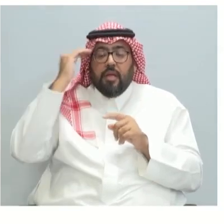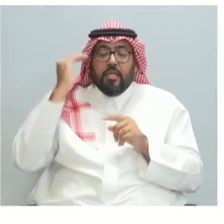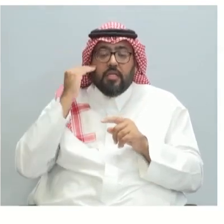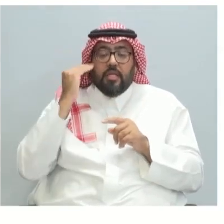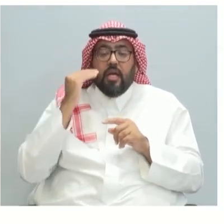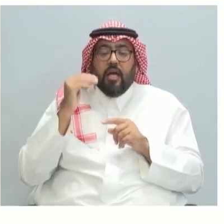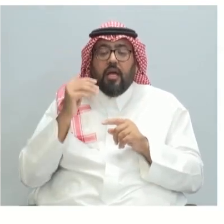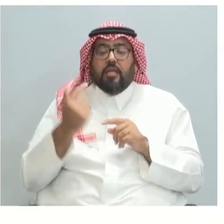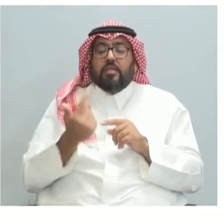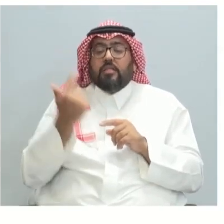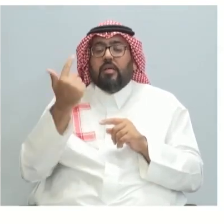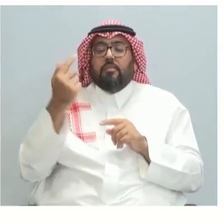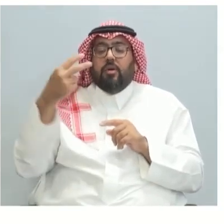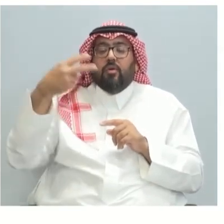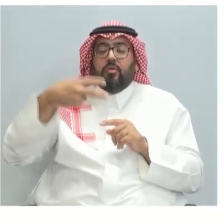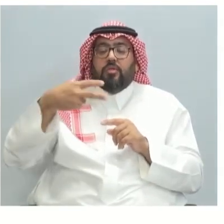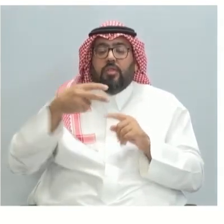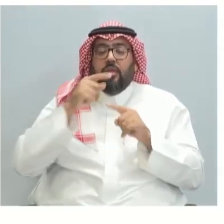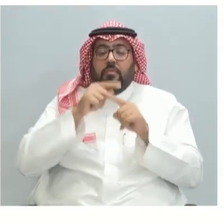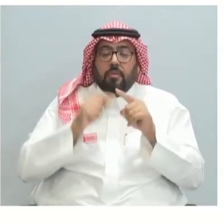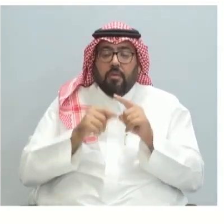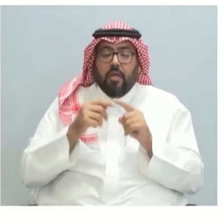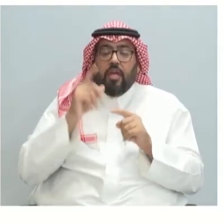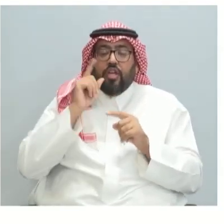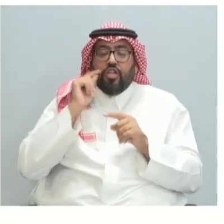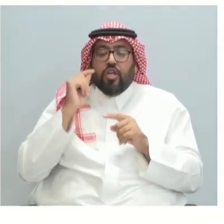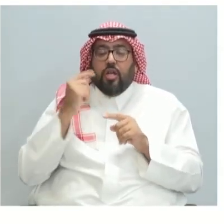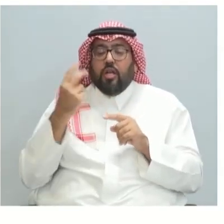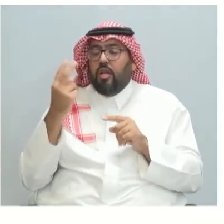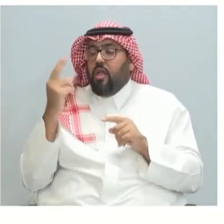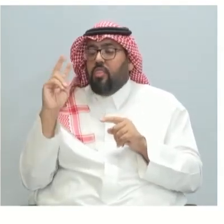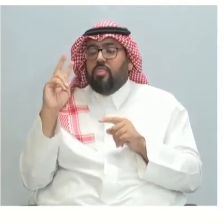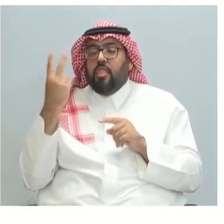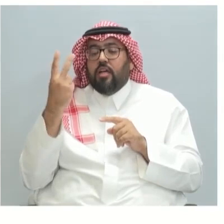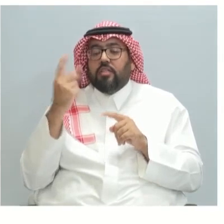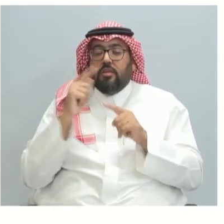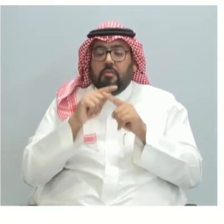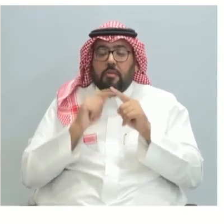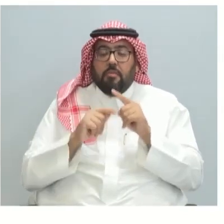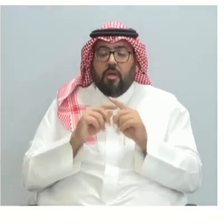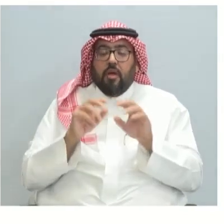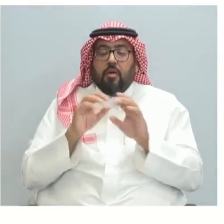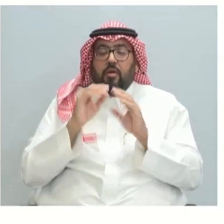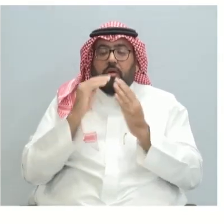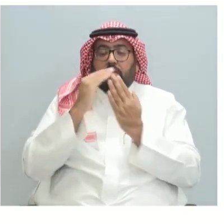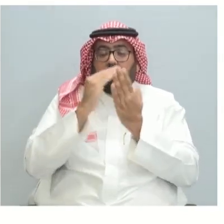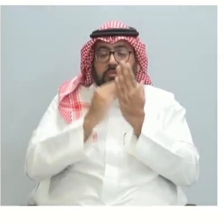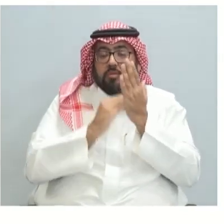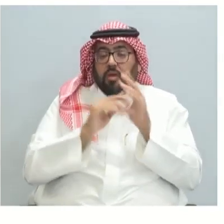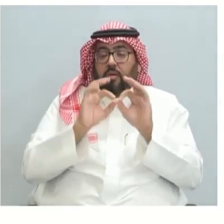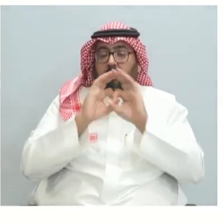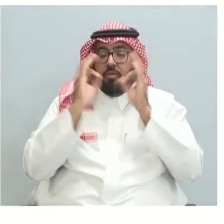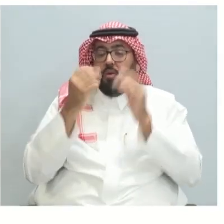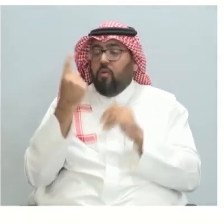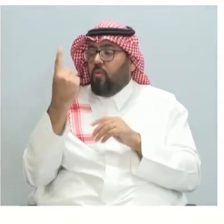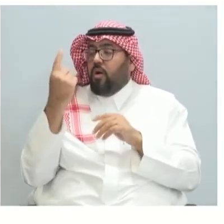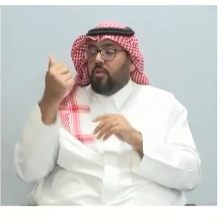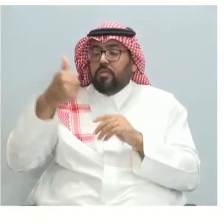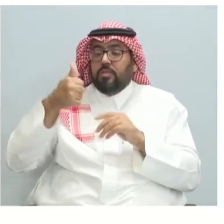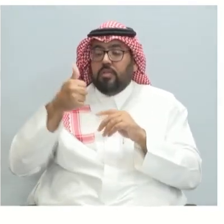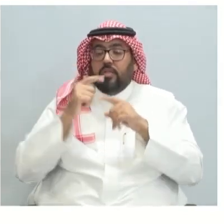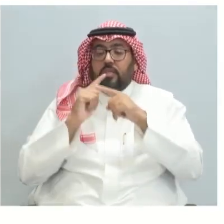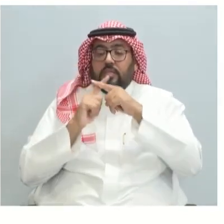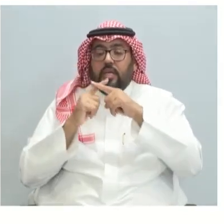نمثل هذه البيانات بشكل قطاعات دائريه اولا نتاكد ان مجموع النسب يساوي 100% نقوم بجمعها 61 زائد 27